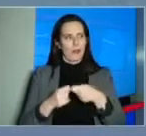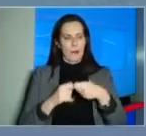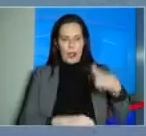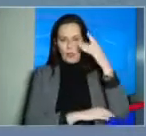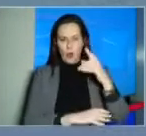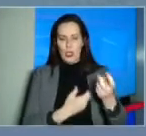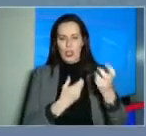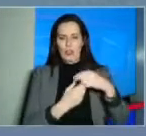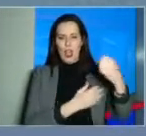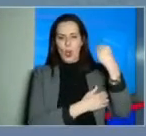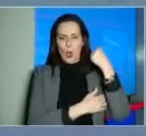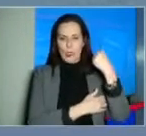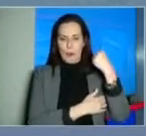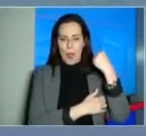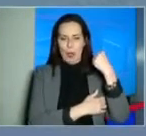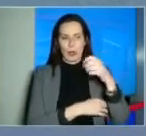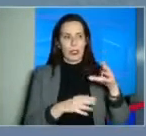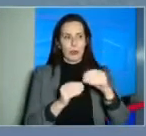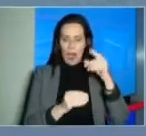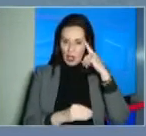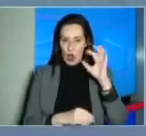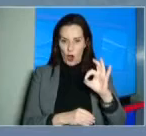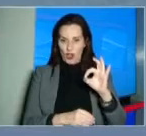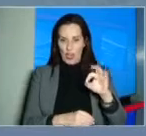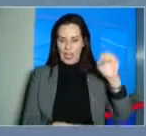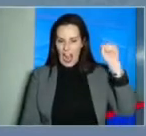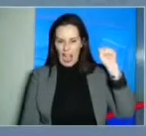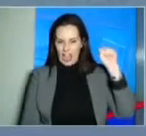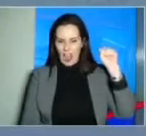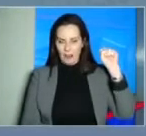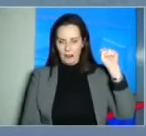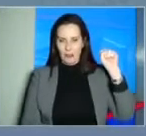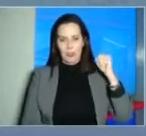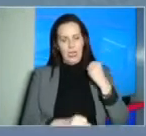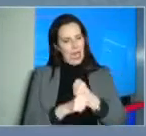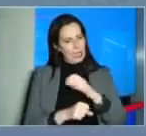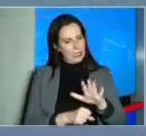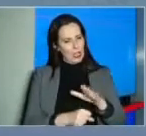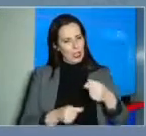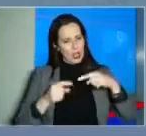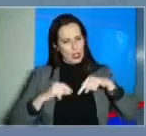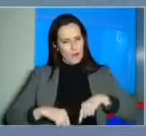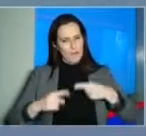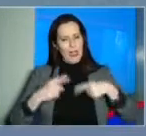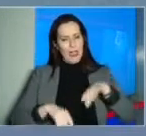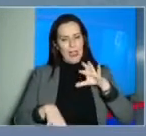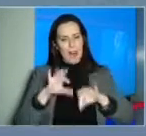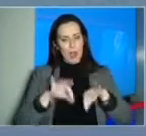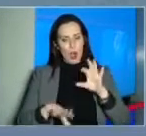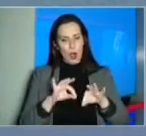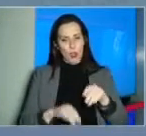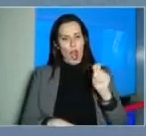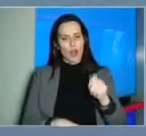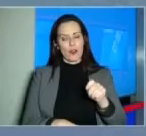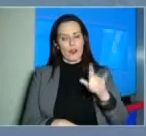של עוצמה יהודית שמזוהה עם דעותיו של מאיר כהנה, הובילה את יושב ראש ועדת הבחירות המרכזית